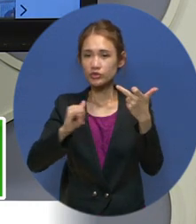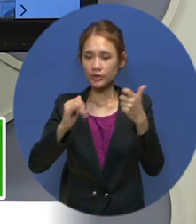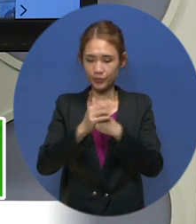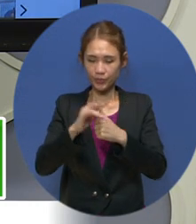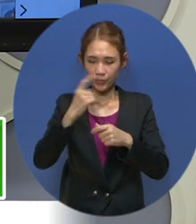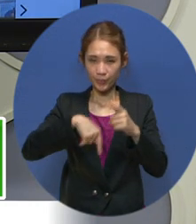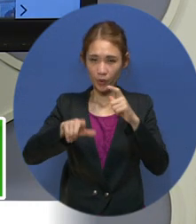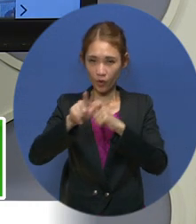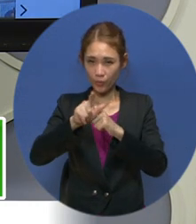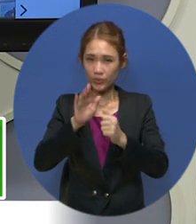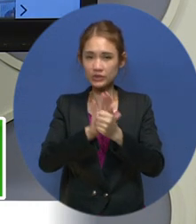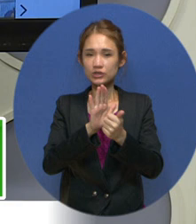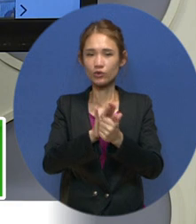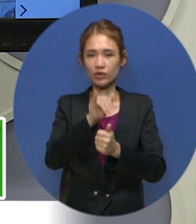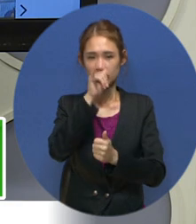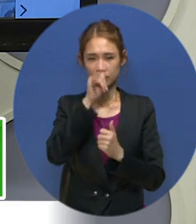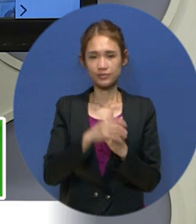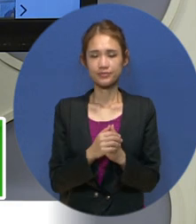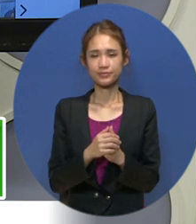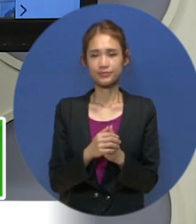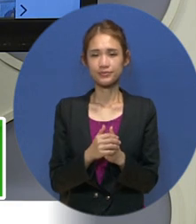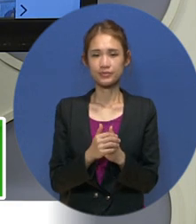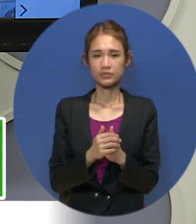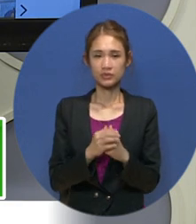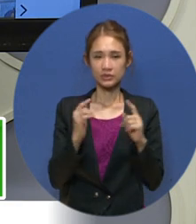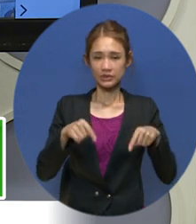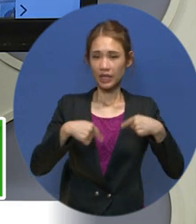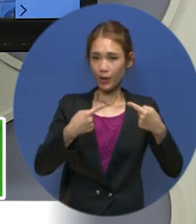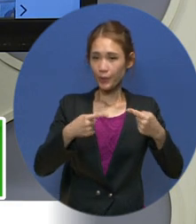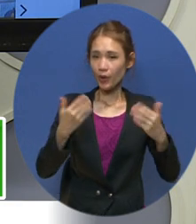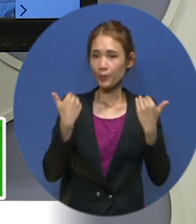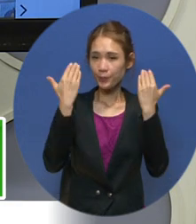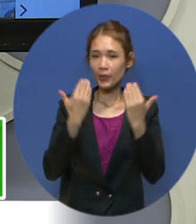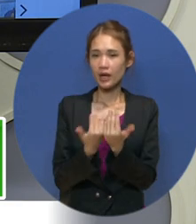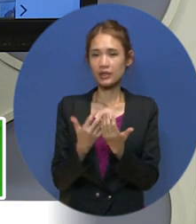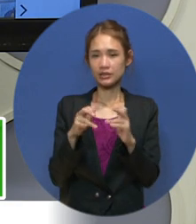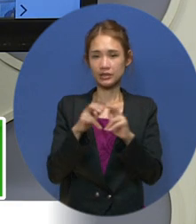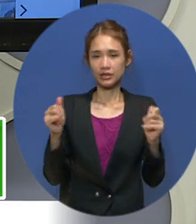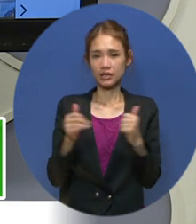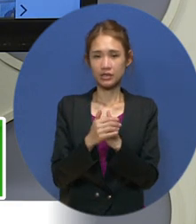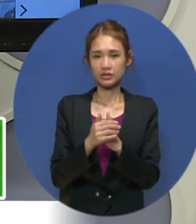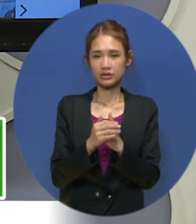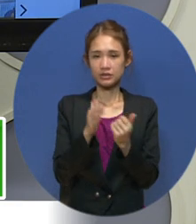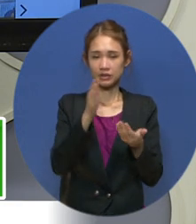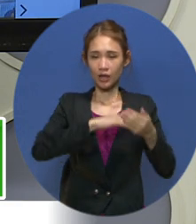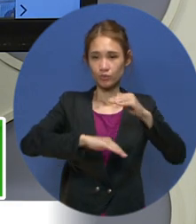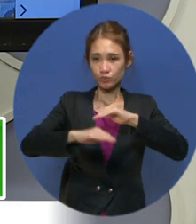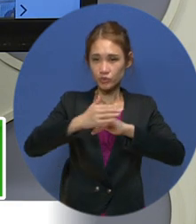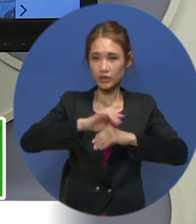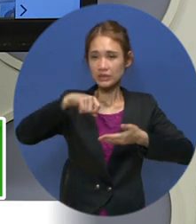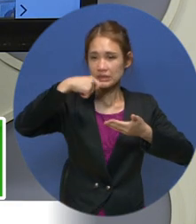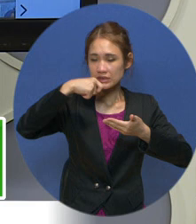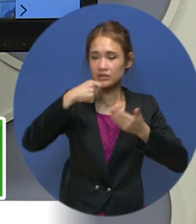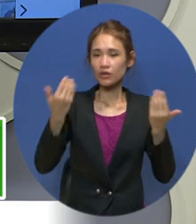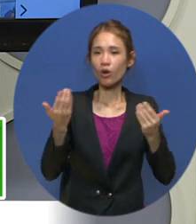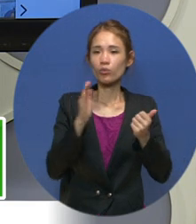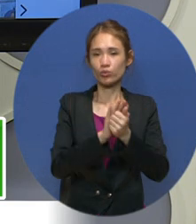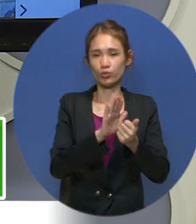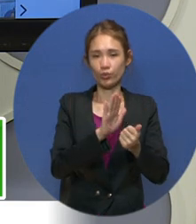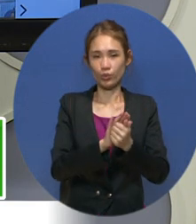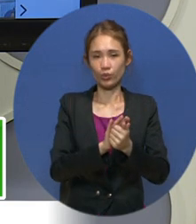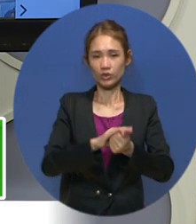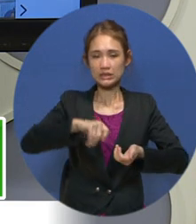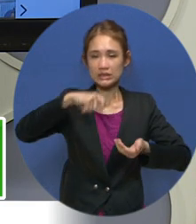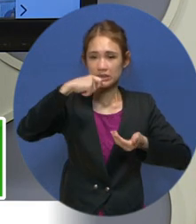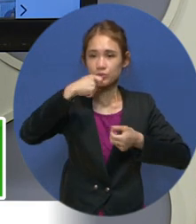일할 수 있도록 지원할 계획인데 요 참여하는 발달장애인 들은 상품 포장과 급식 업무 보조 식품